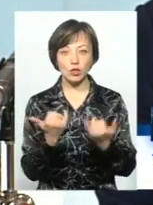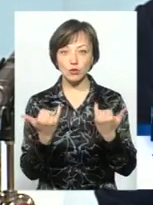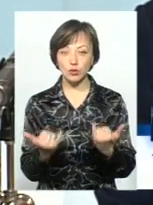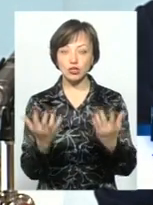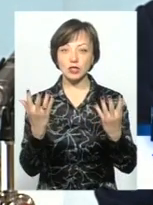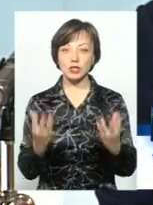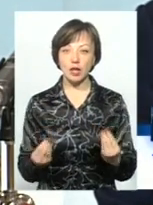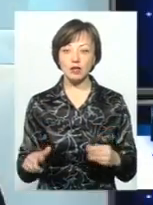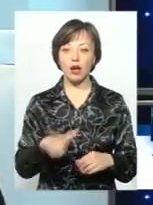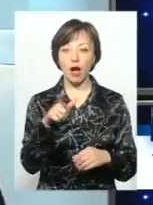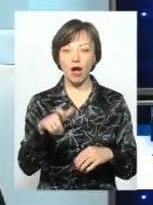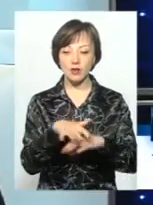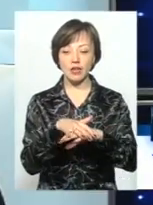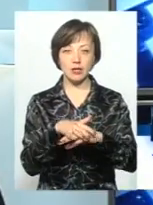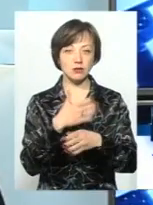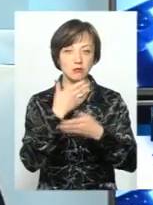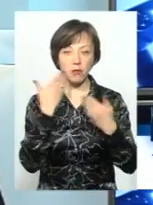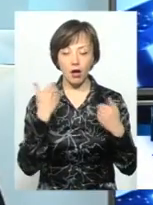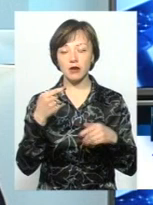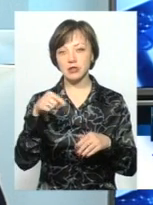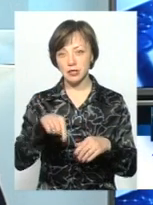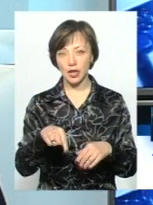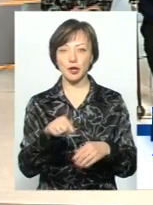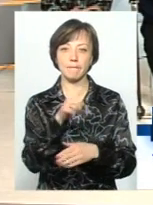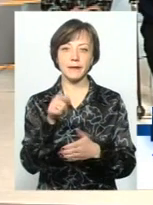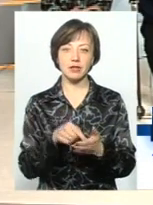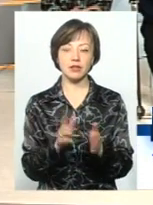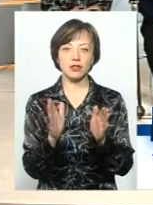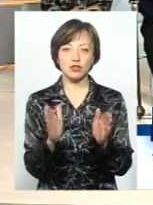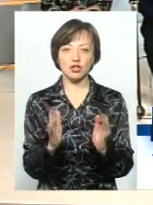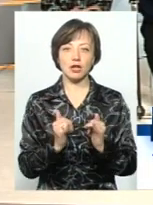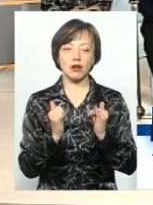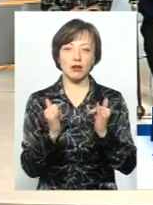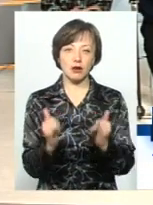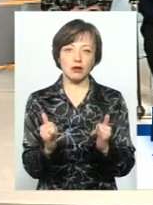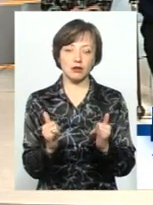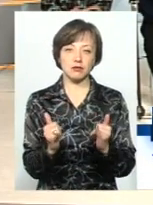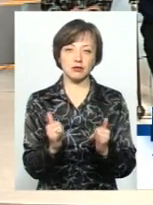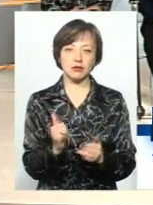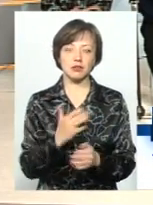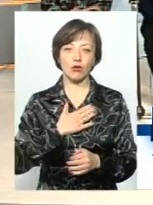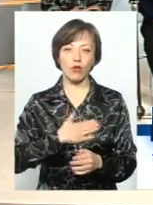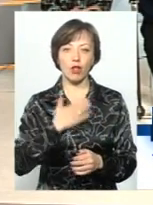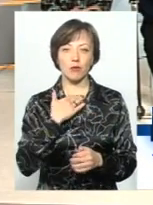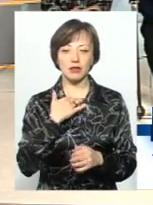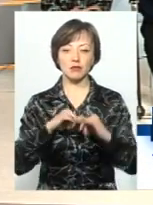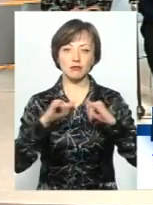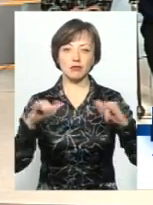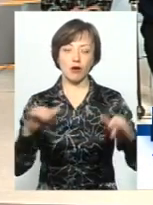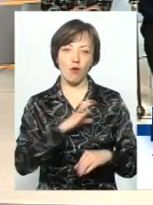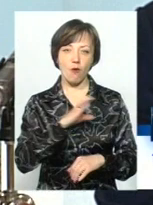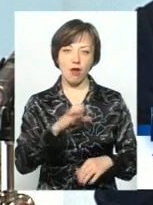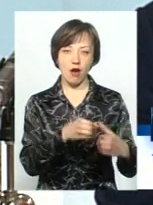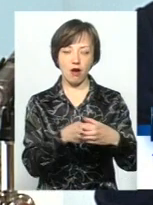сьогоднішній день газовий ринок відсутній, а отже це питання лише для задоволення апетитів, всезростаючих апетитів